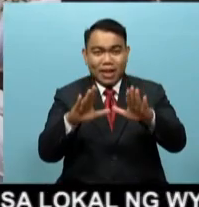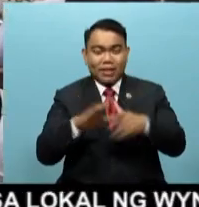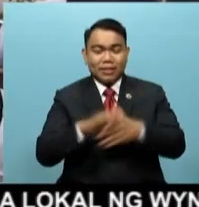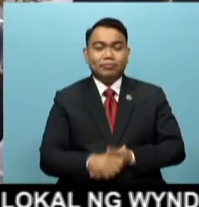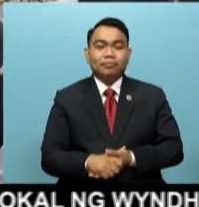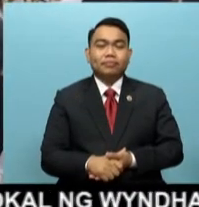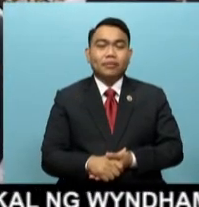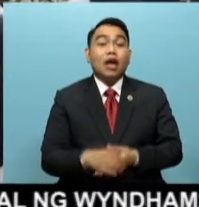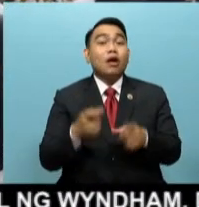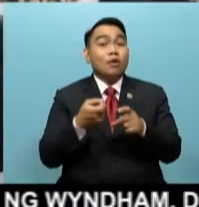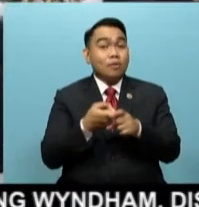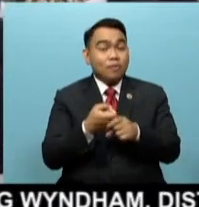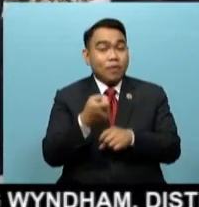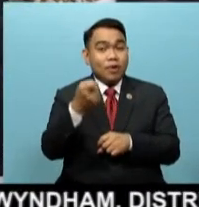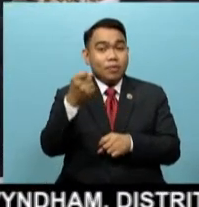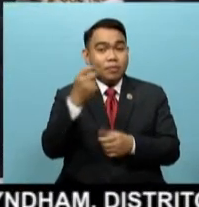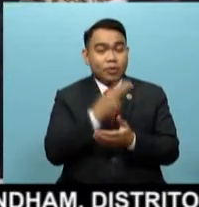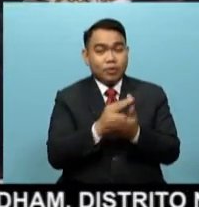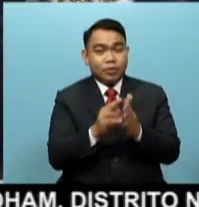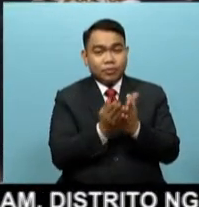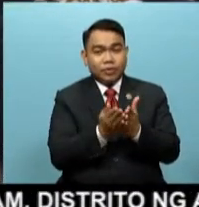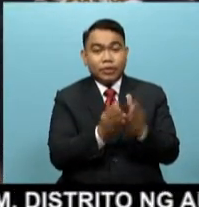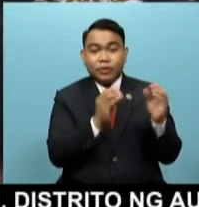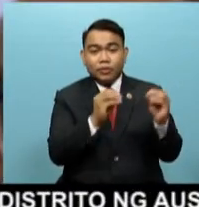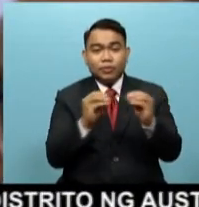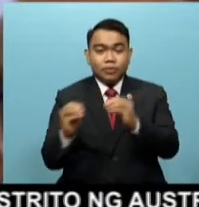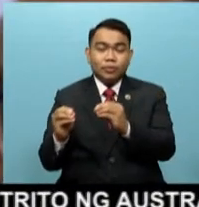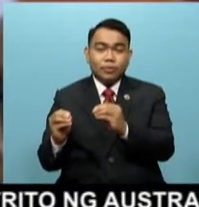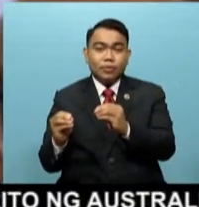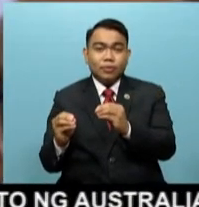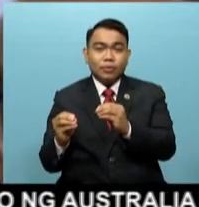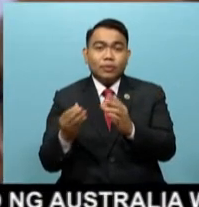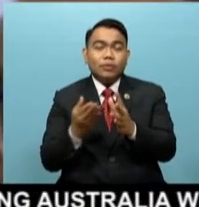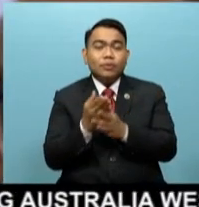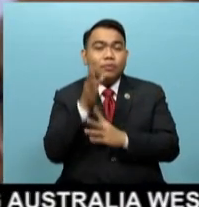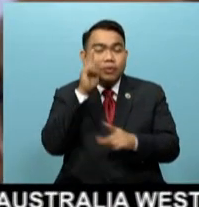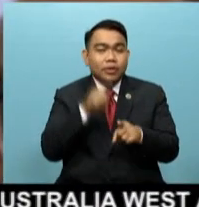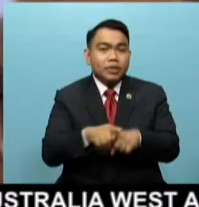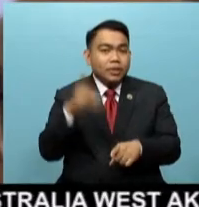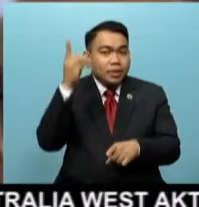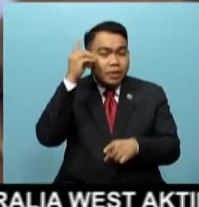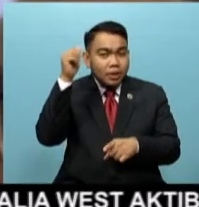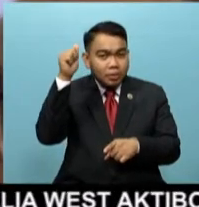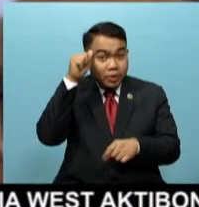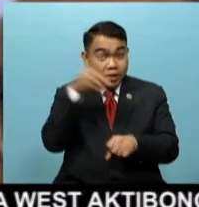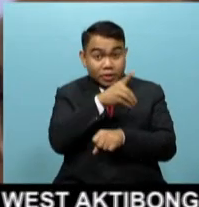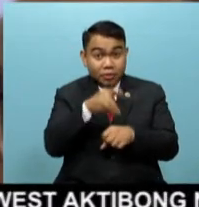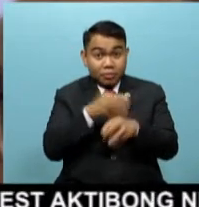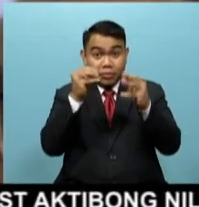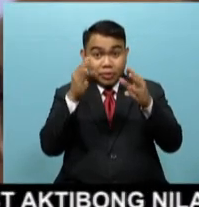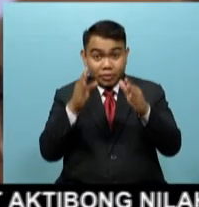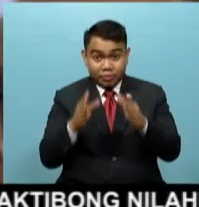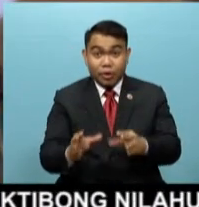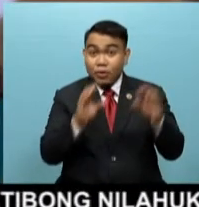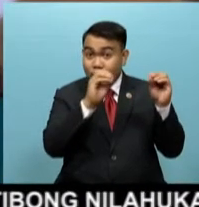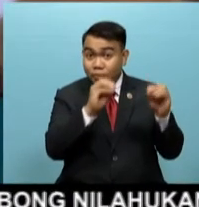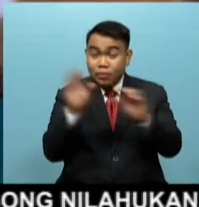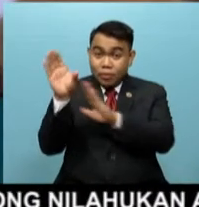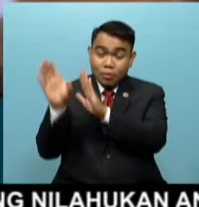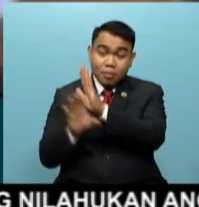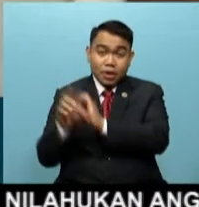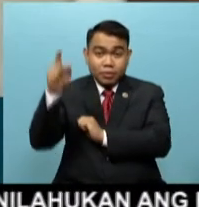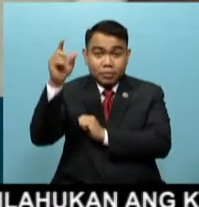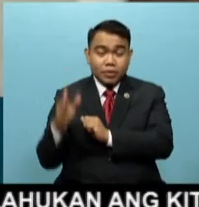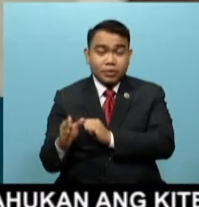Biblia, itinuro ng kapatid na Dennis Almasco, tagapangasiwa ng distrito, ang mga aral ng Panginoong Diyos ukol